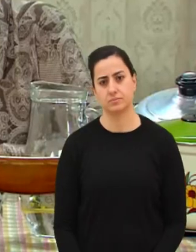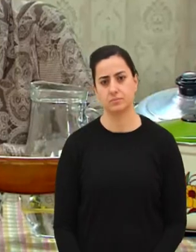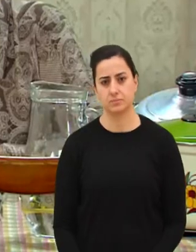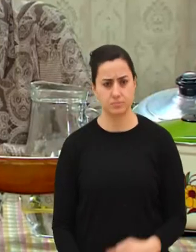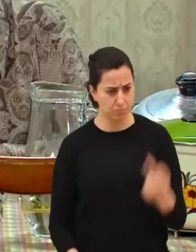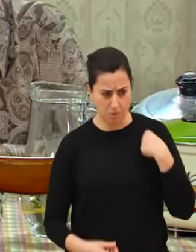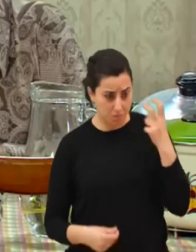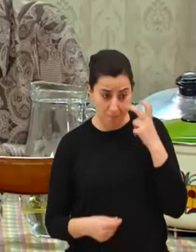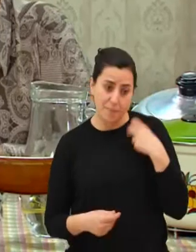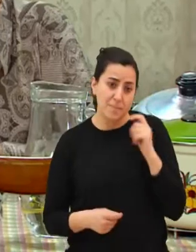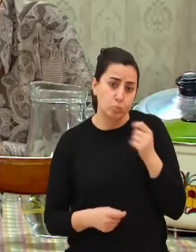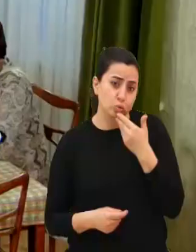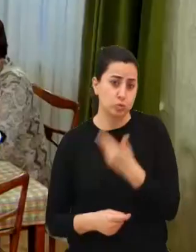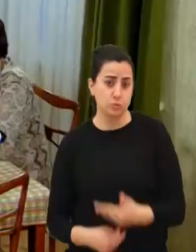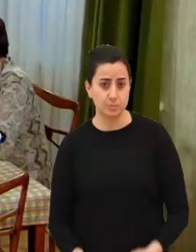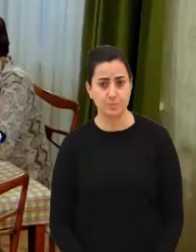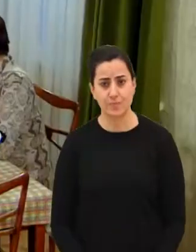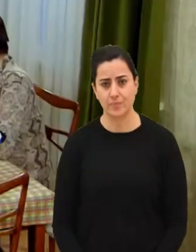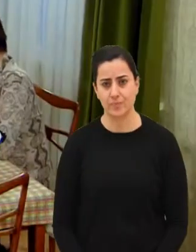Ne bakıyorsun? Söylemese miydim?